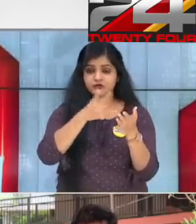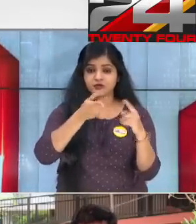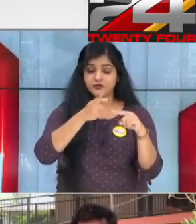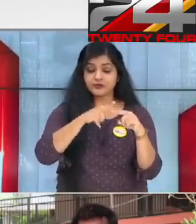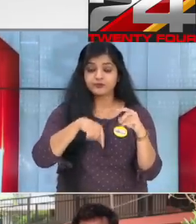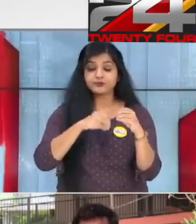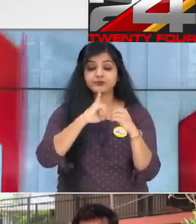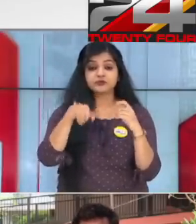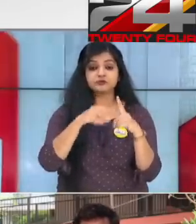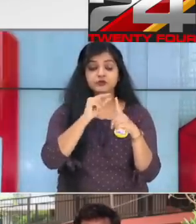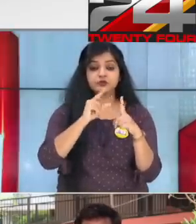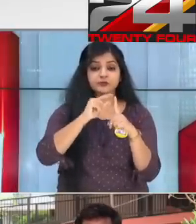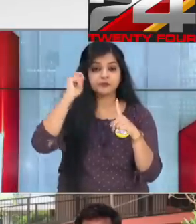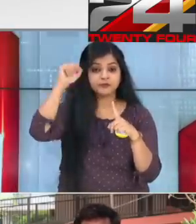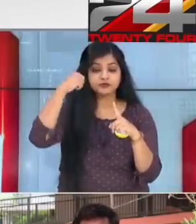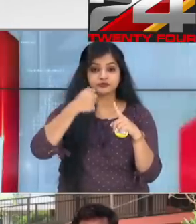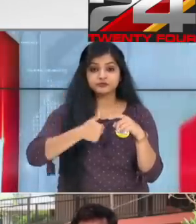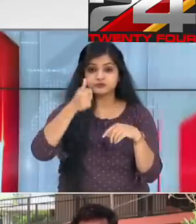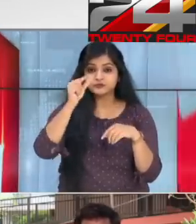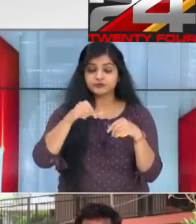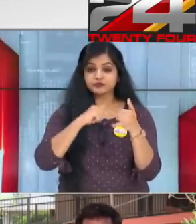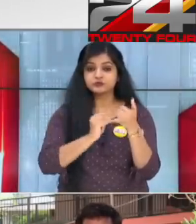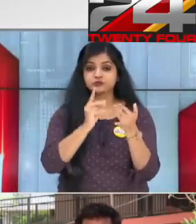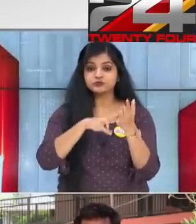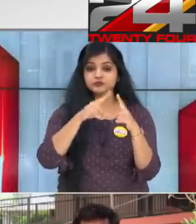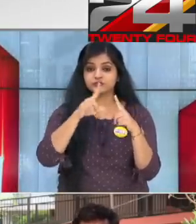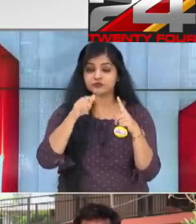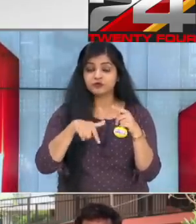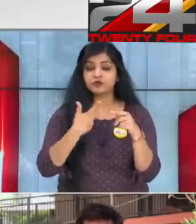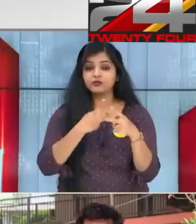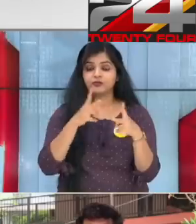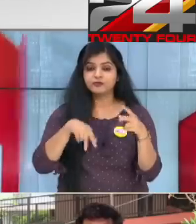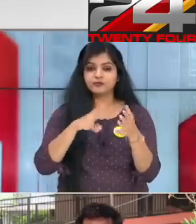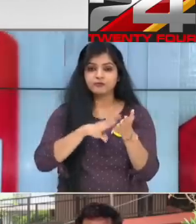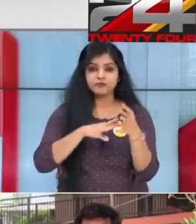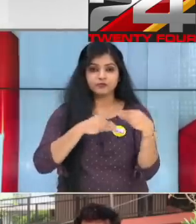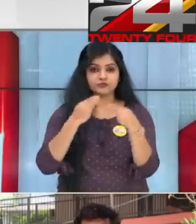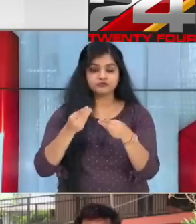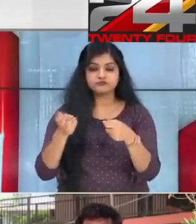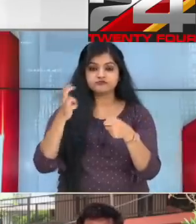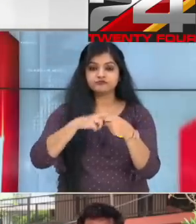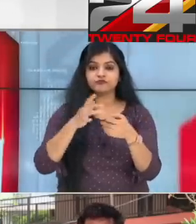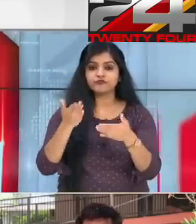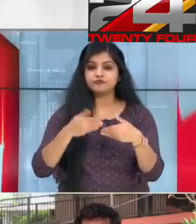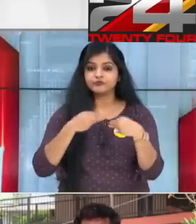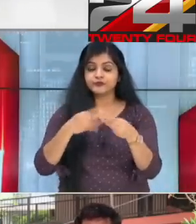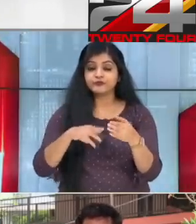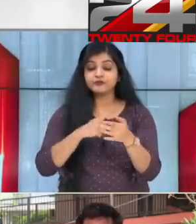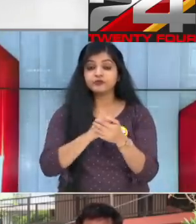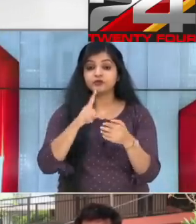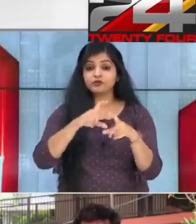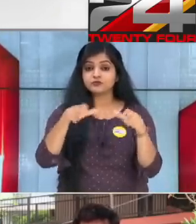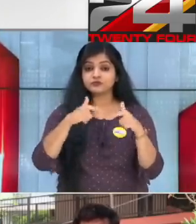BJPയുടെ പഞ്ചാബ് അധ്യക്ഷൻ സുനിൽ ജാക്കറും അതോടൊപ്പം തന്നെ മറ്റ് കേന്ദ്ര നേതാക്കളും അംഗത്വം നൽകി സ്വീകരിച്ചു. ഏതായാലും വരാനിരിക്കുന്ന ലോക്സഭാ തെരഞ്ഞെടുപ്പിൽ ജലന്ധറിൽ